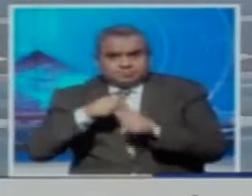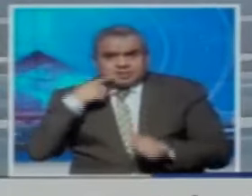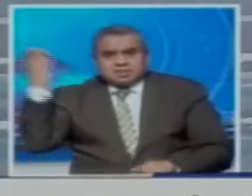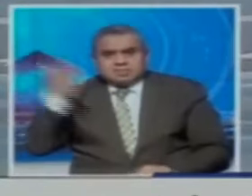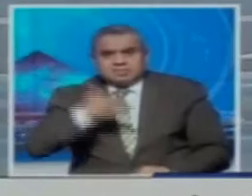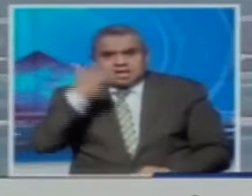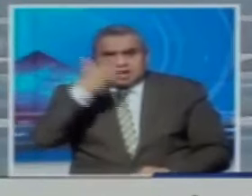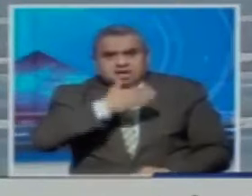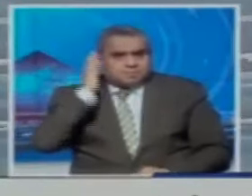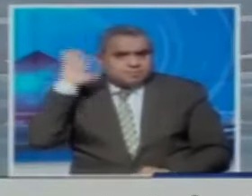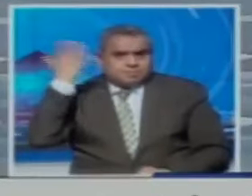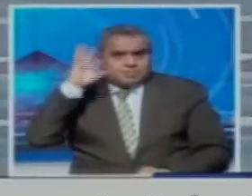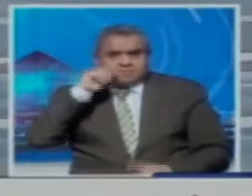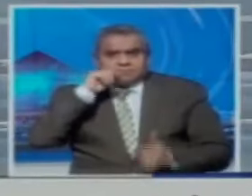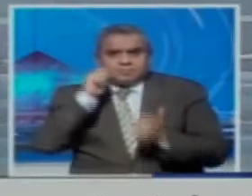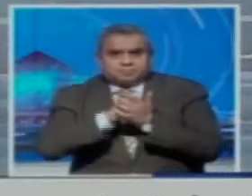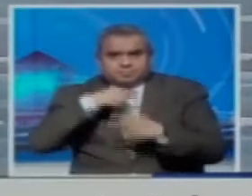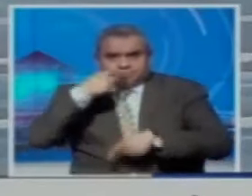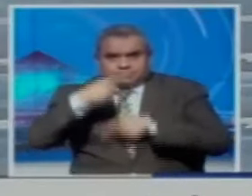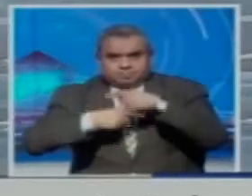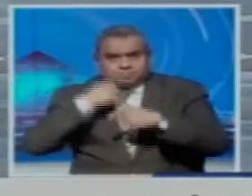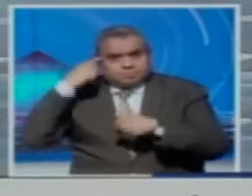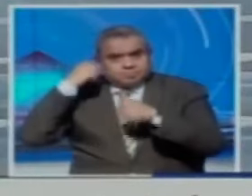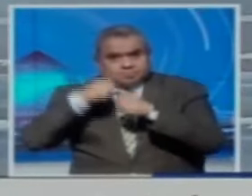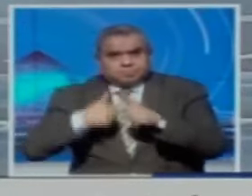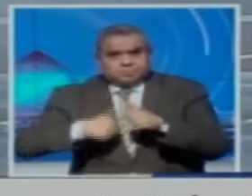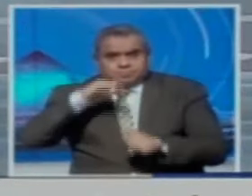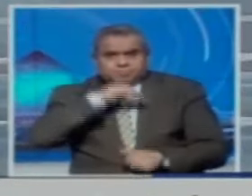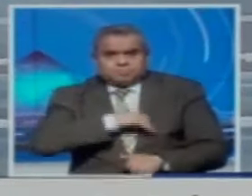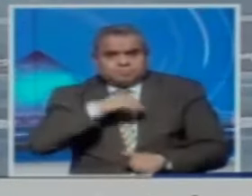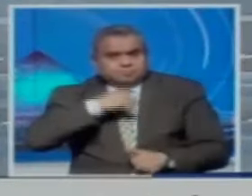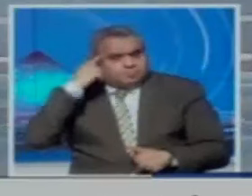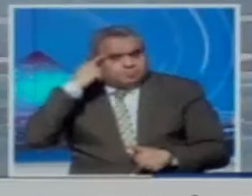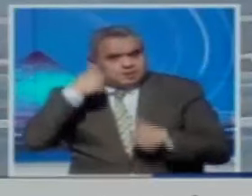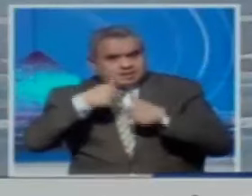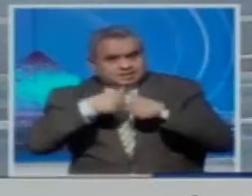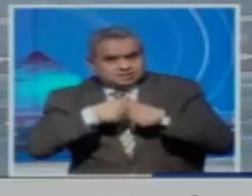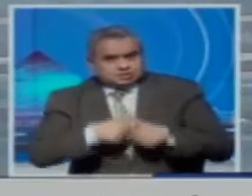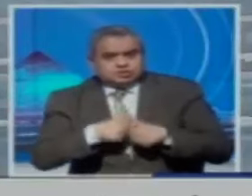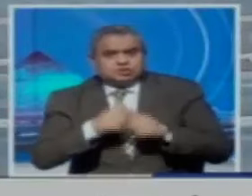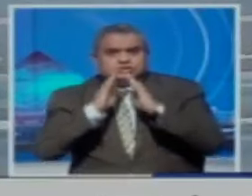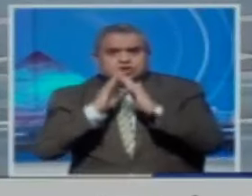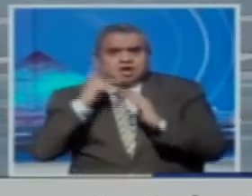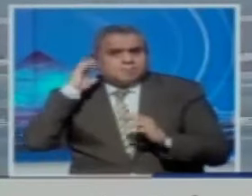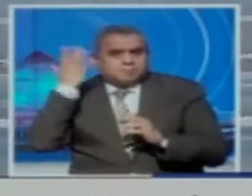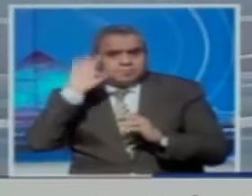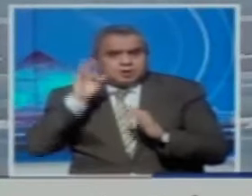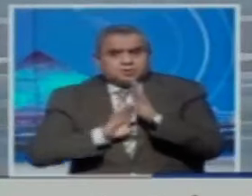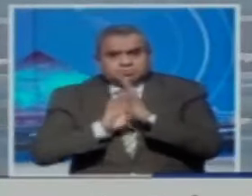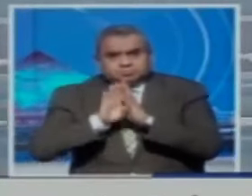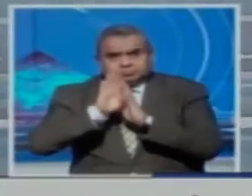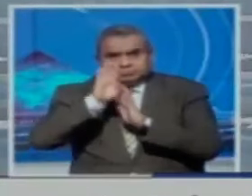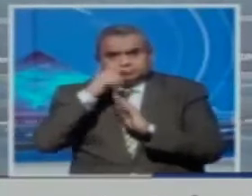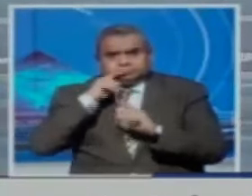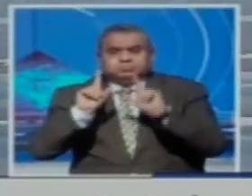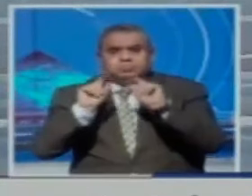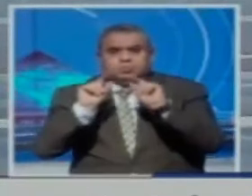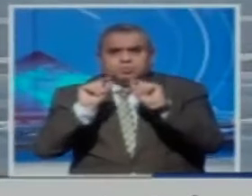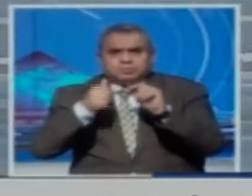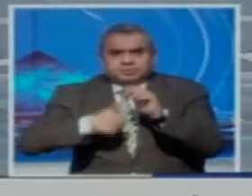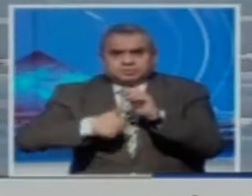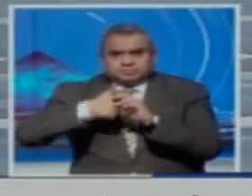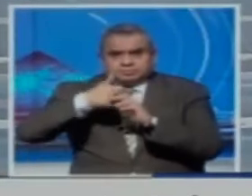المناسبة التاريخية، مؤكدا أنها ستظل حاضرة في وجدان الشعب المصري بما حققته من إنجازات